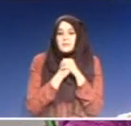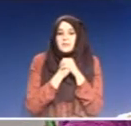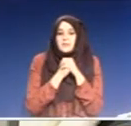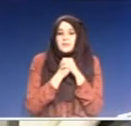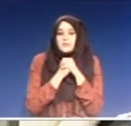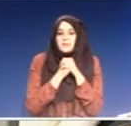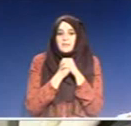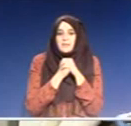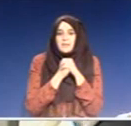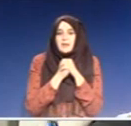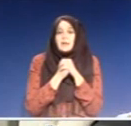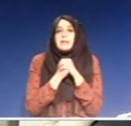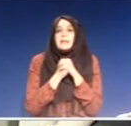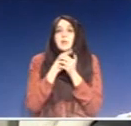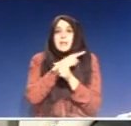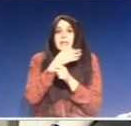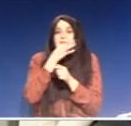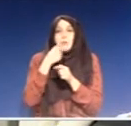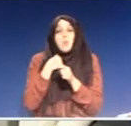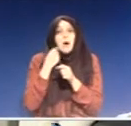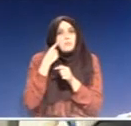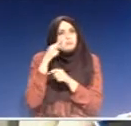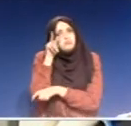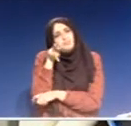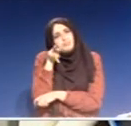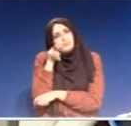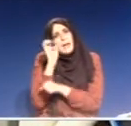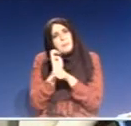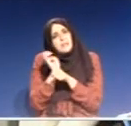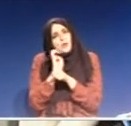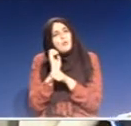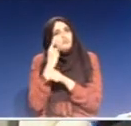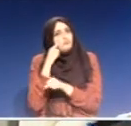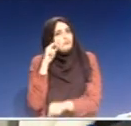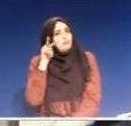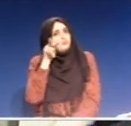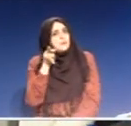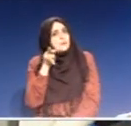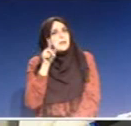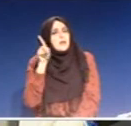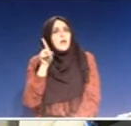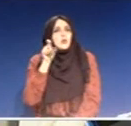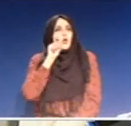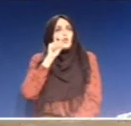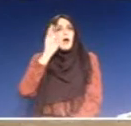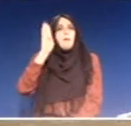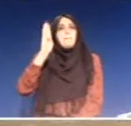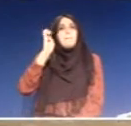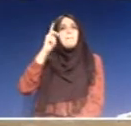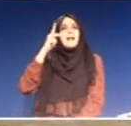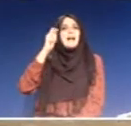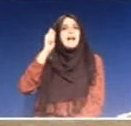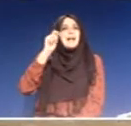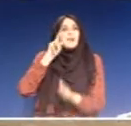وأنا الآن أشاهد هذه الحصة الهادفة، نعم، أرى الأستاذ بالقايد والدور